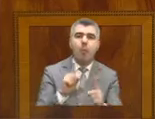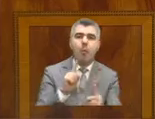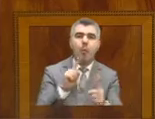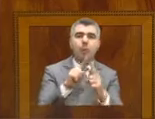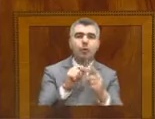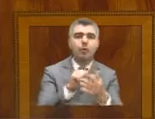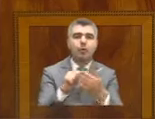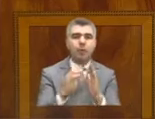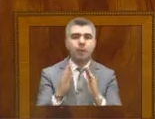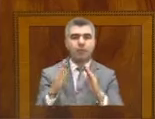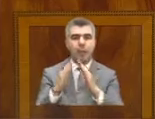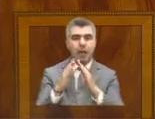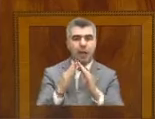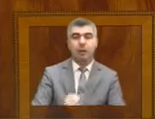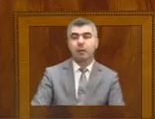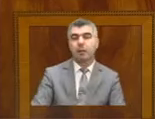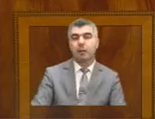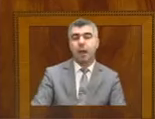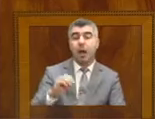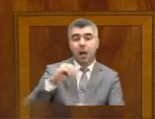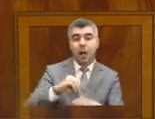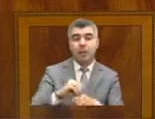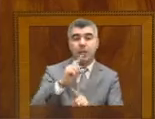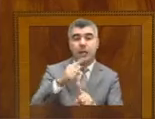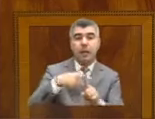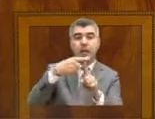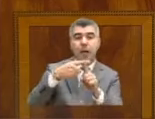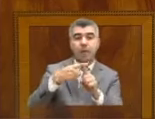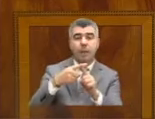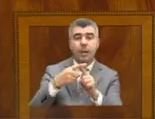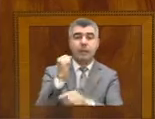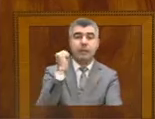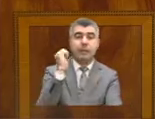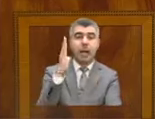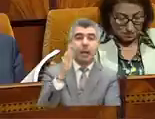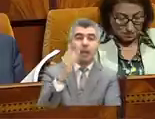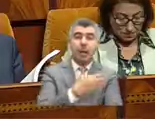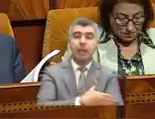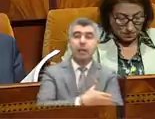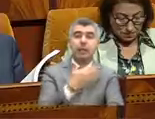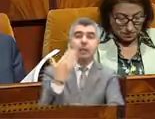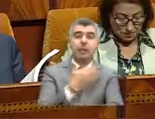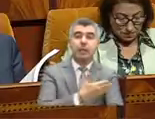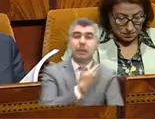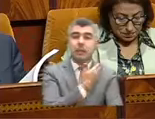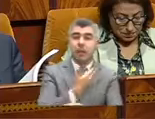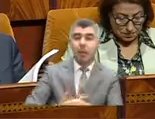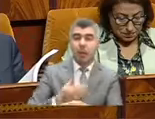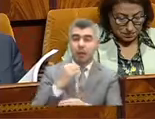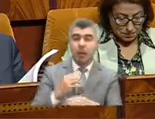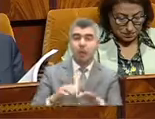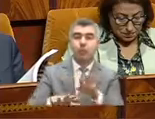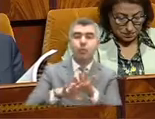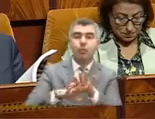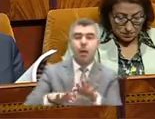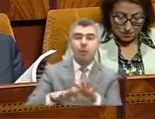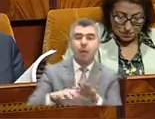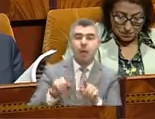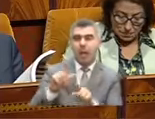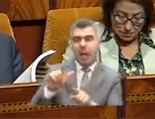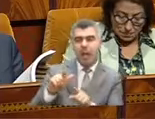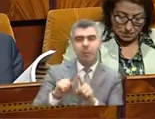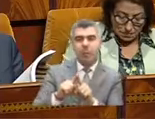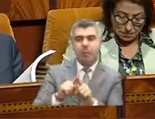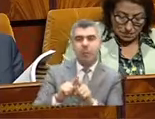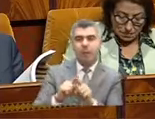الرئيسي، إضافة إلى التدابير الضريبية والجمركية ذات الطابع الاجتماعي كإعفاء بعض